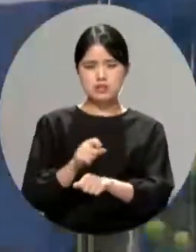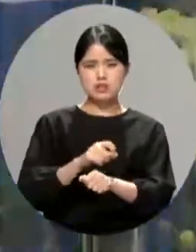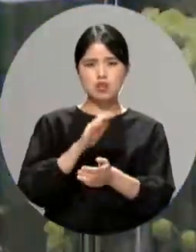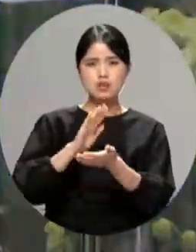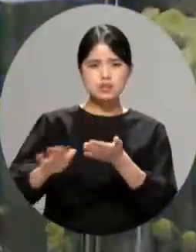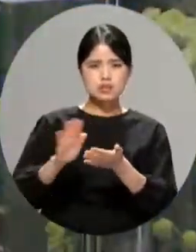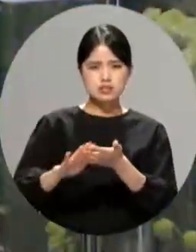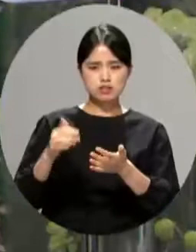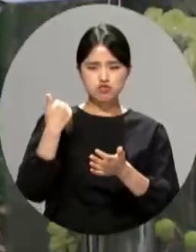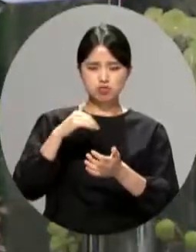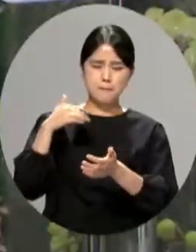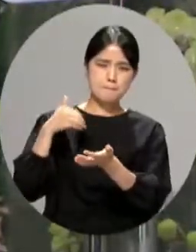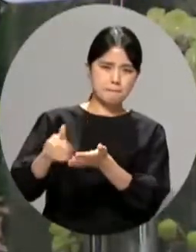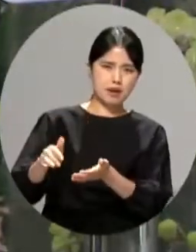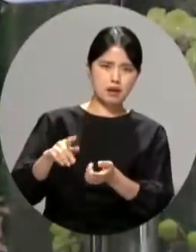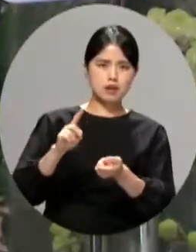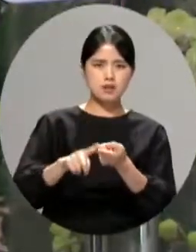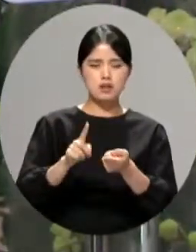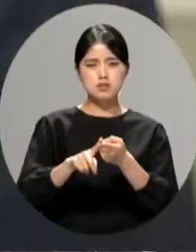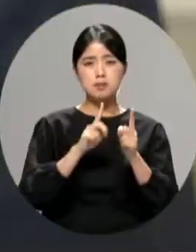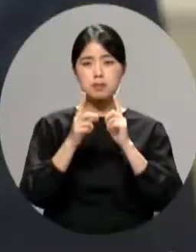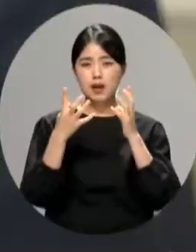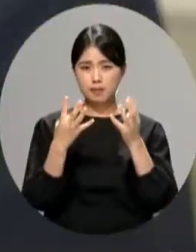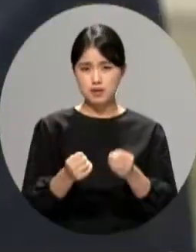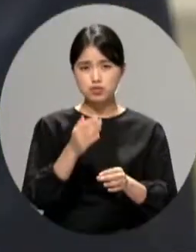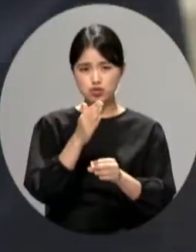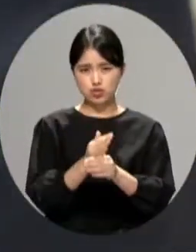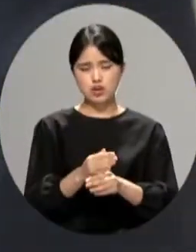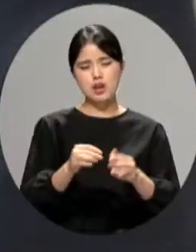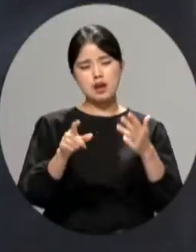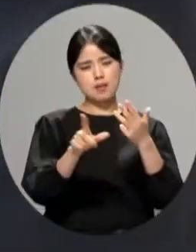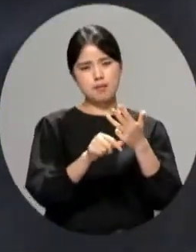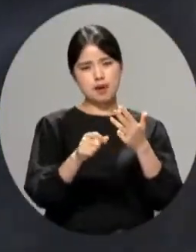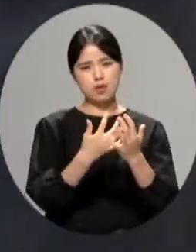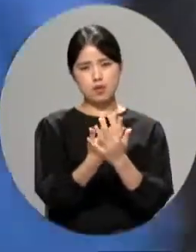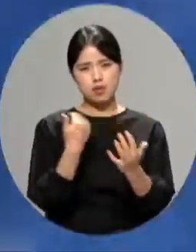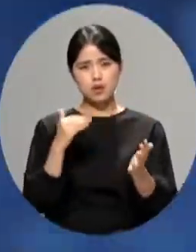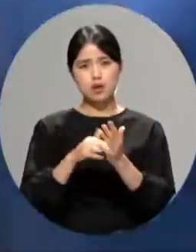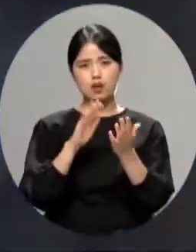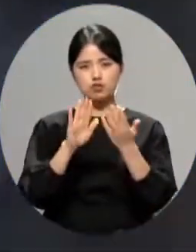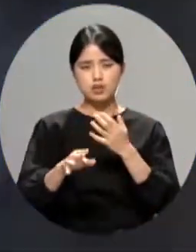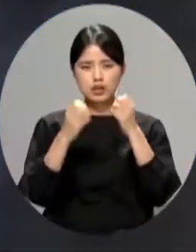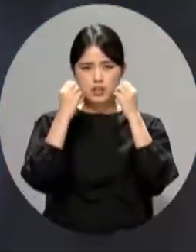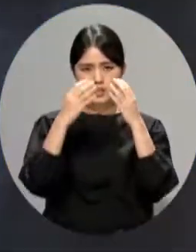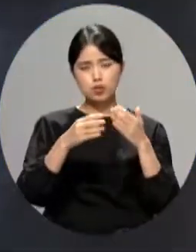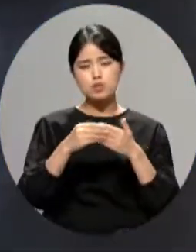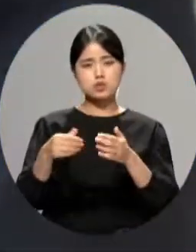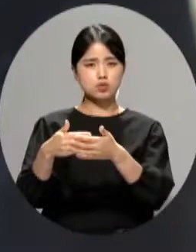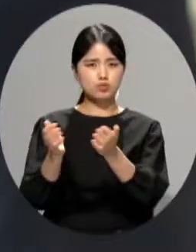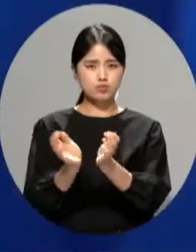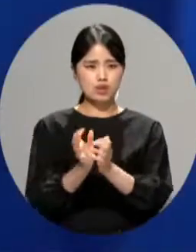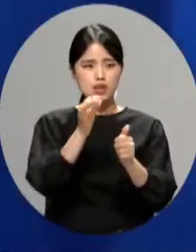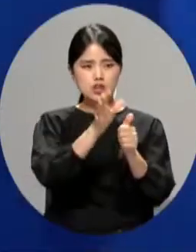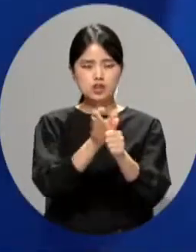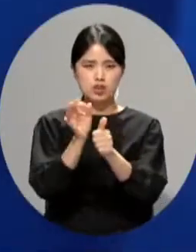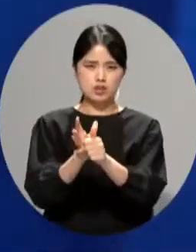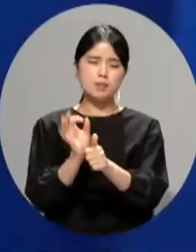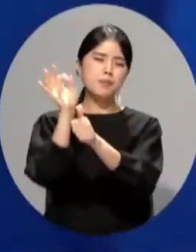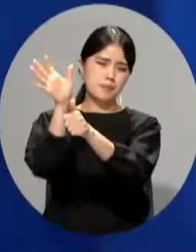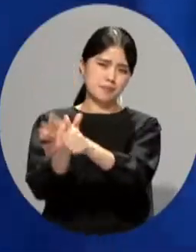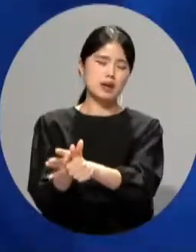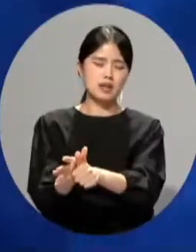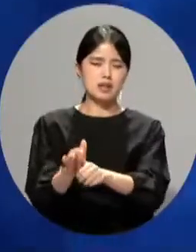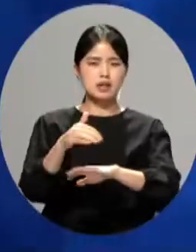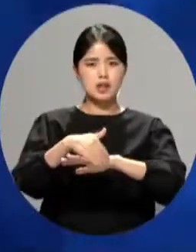인위적 배제설 등 억측이 난무하는 가운데 아예 8월 전당대회 이후 새로운 지도부에게 선임을 맡길 가능성도